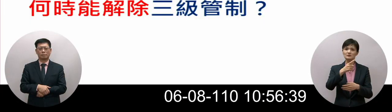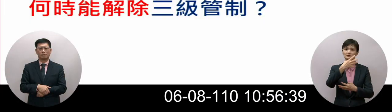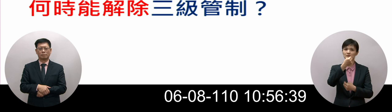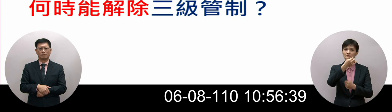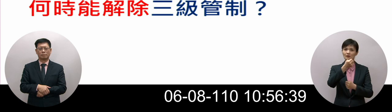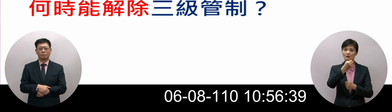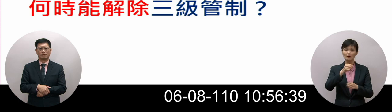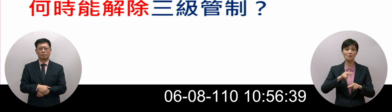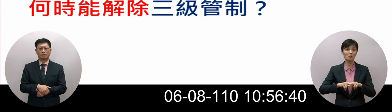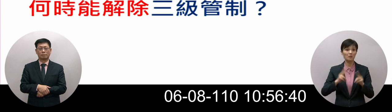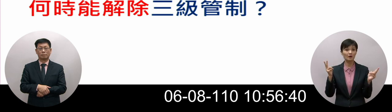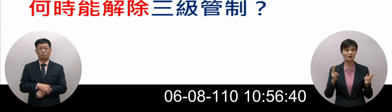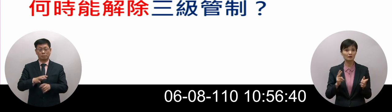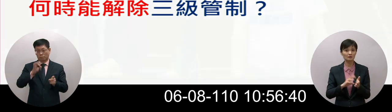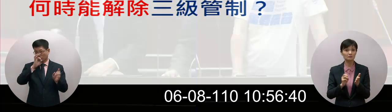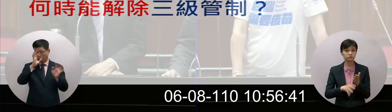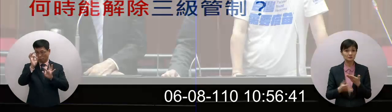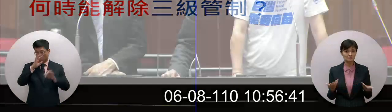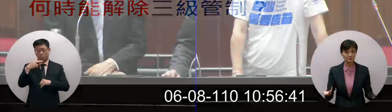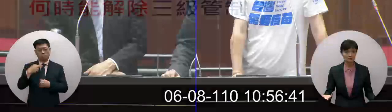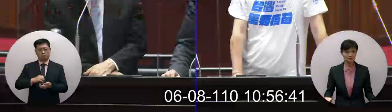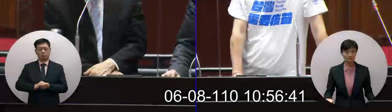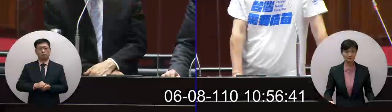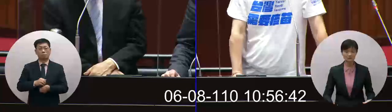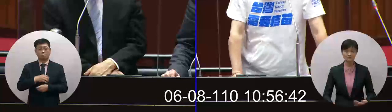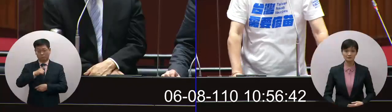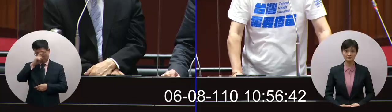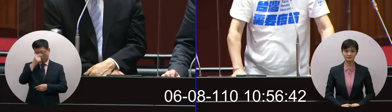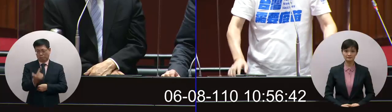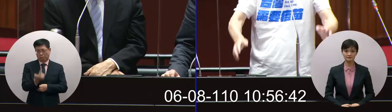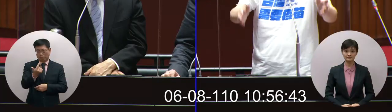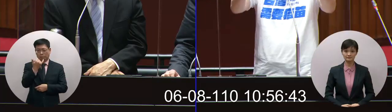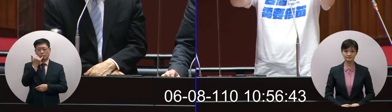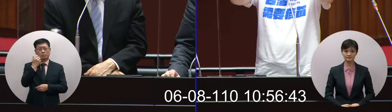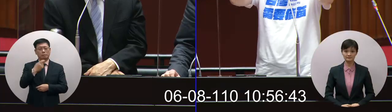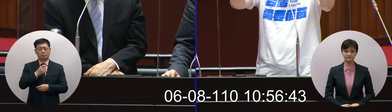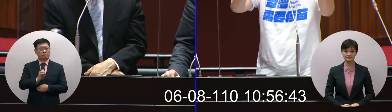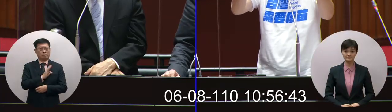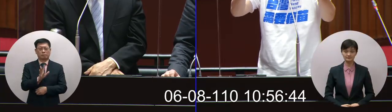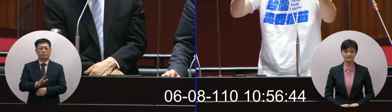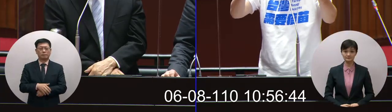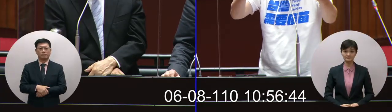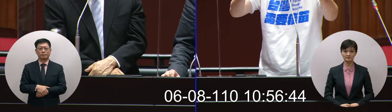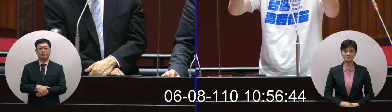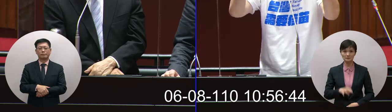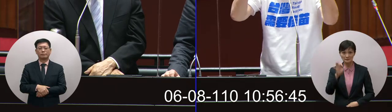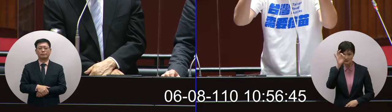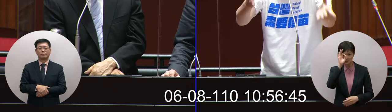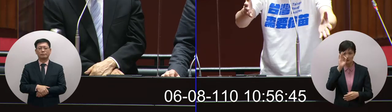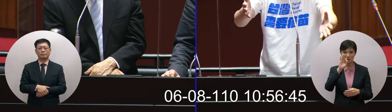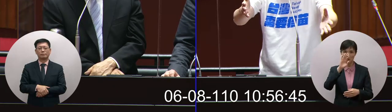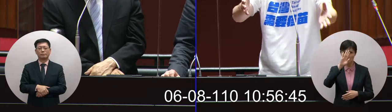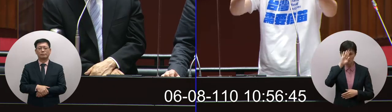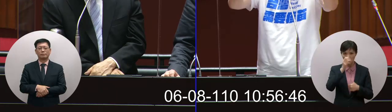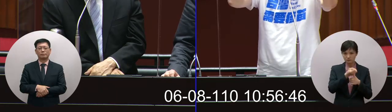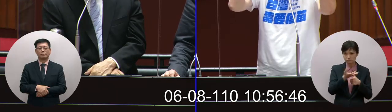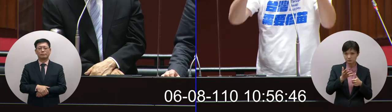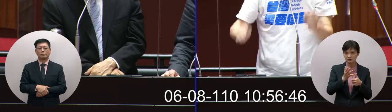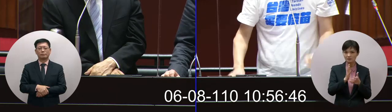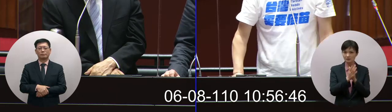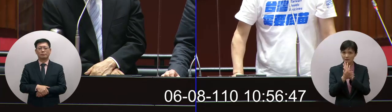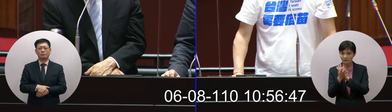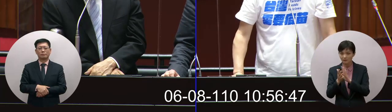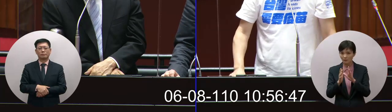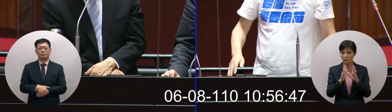制？ 我们是疫情的状况，希望早一天解除，早一天好。 是疫情的状况，可能是到8月，可能是